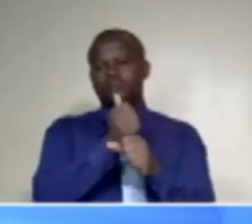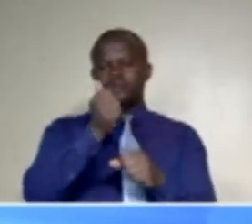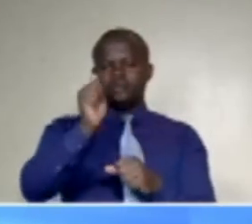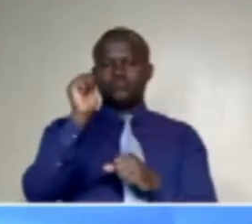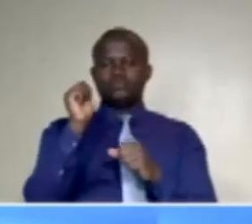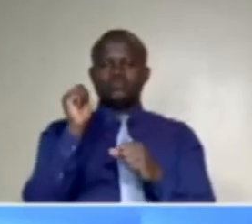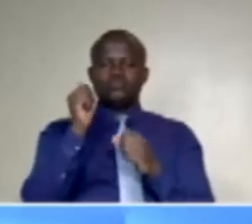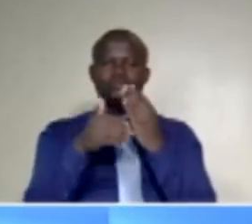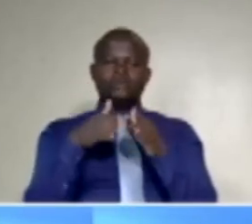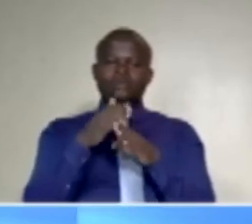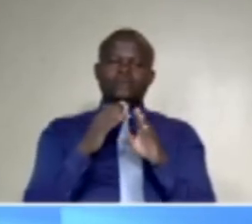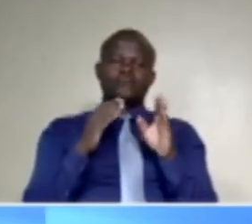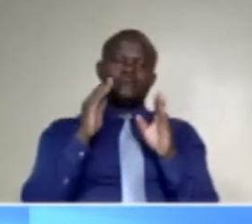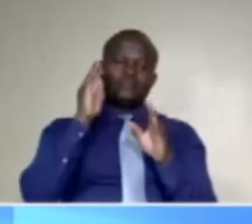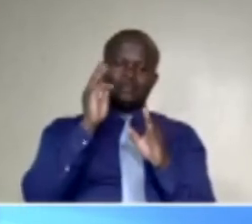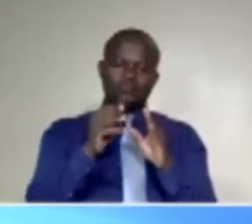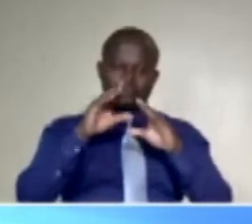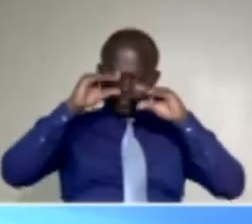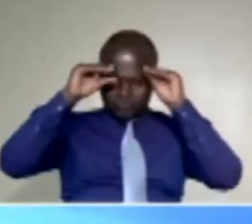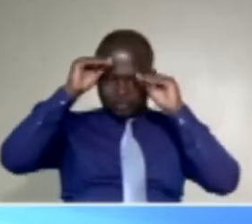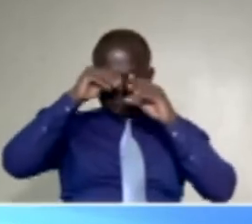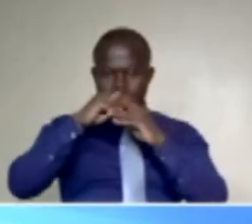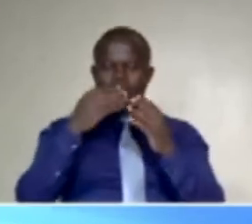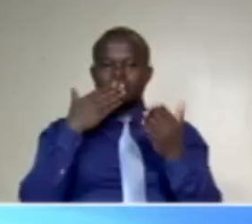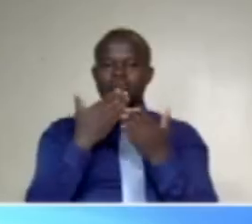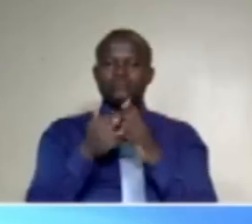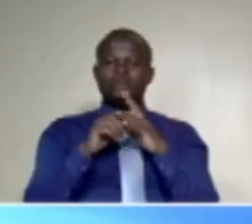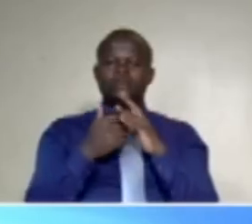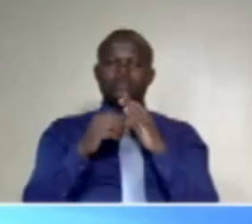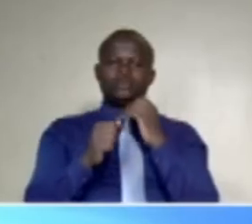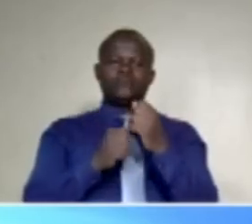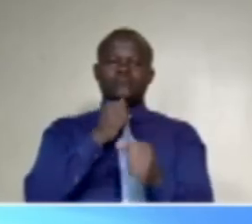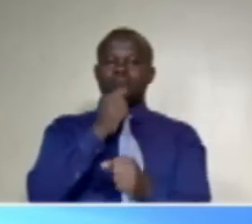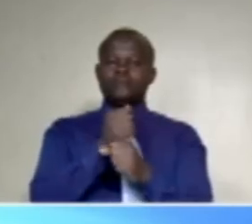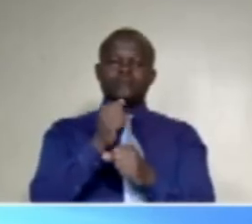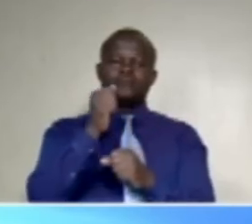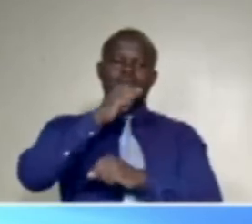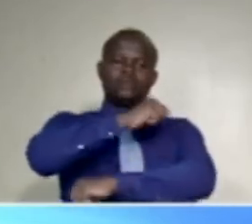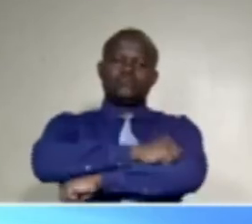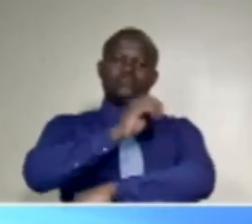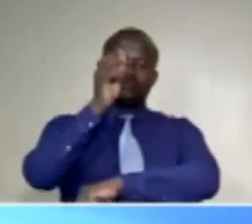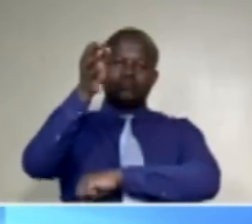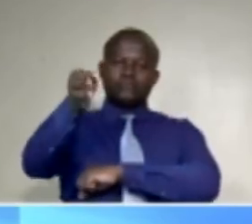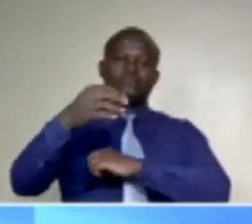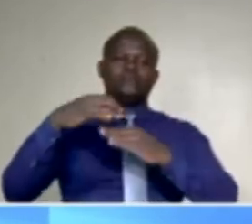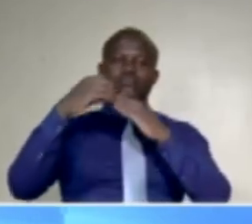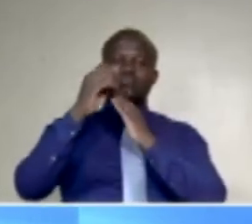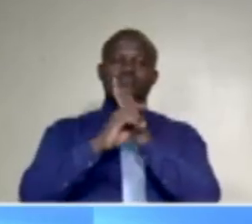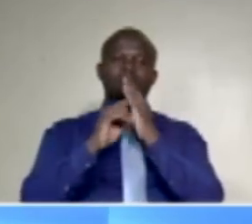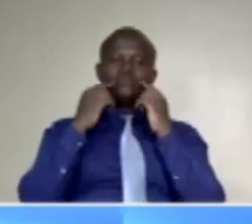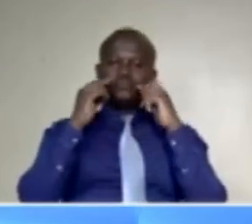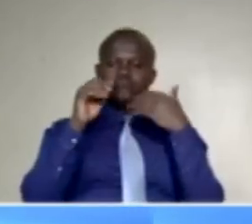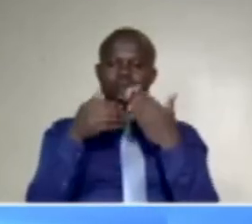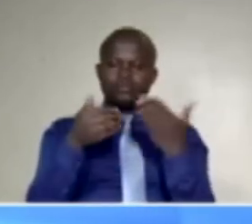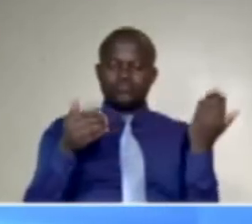rwiyemezamirimo babyubakaga bizaba byigirwamo neza guhera mu mwaka w'amashuri utaha. Ubuyobozi bw'akarere buvuga ko